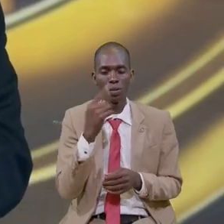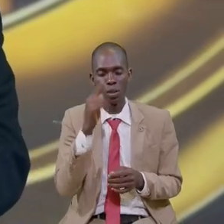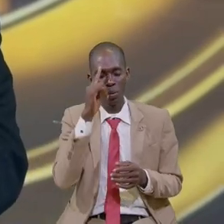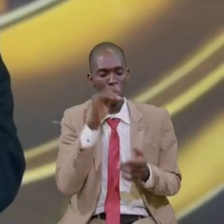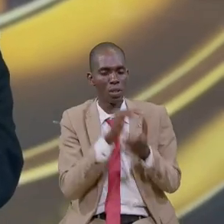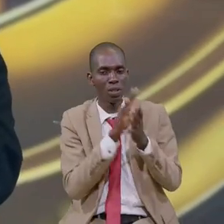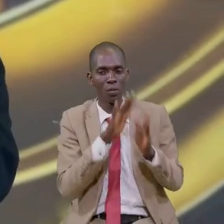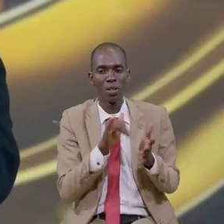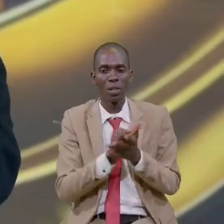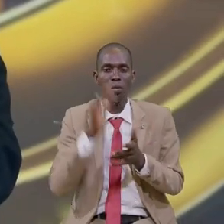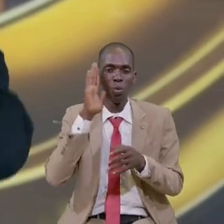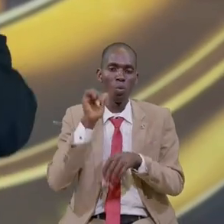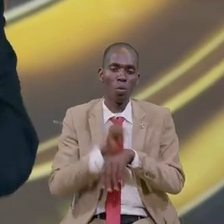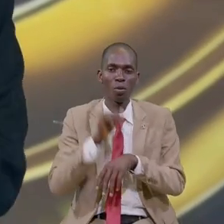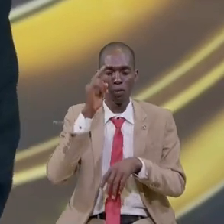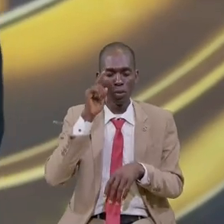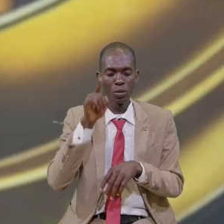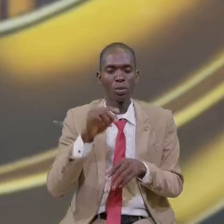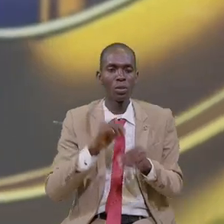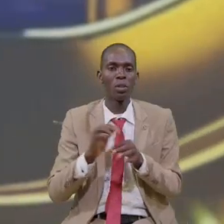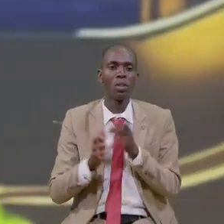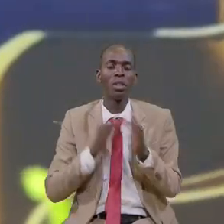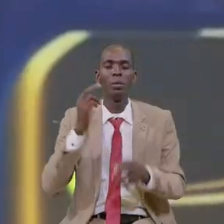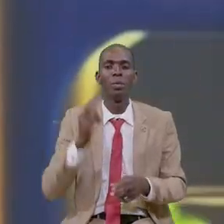toi? Amen, amen.